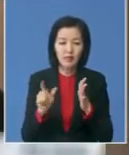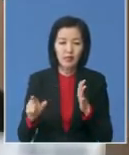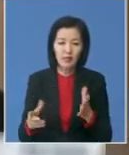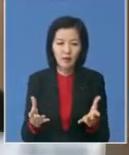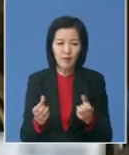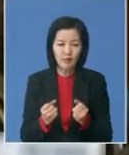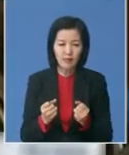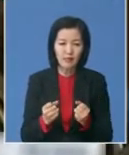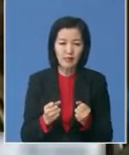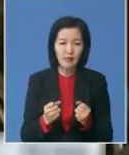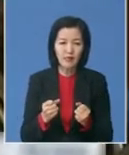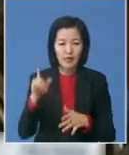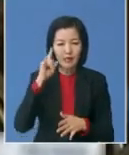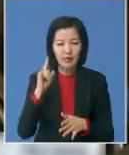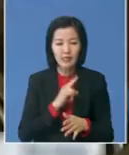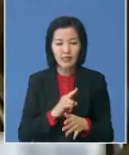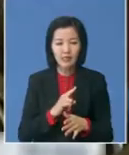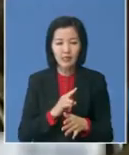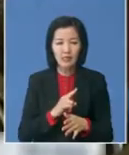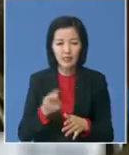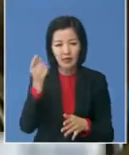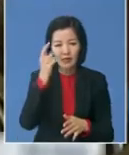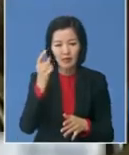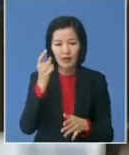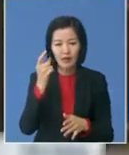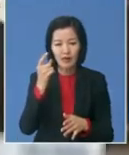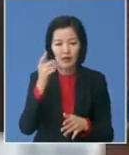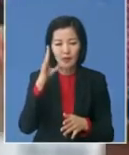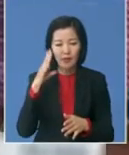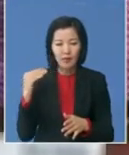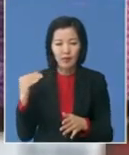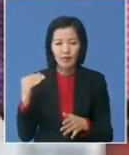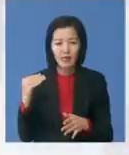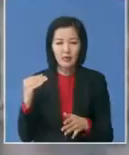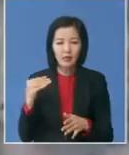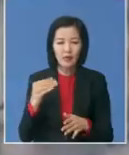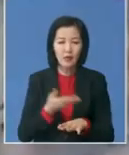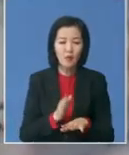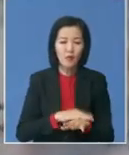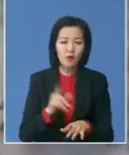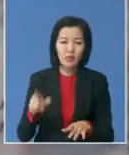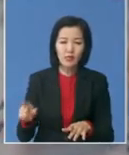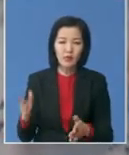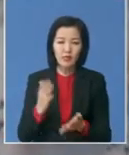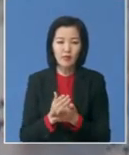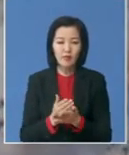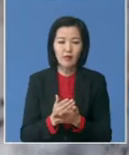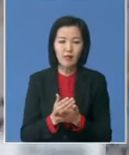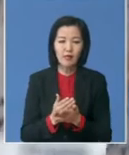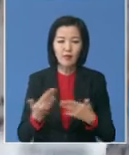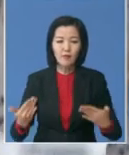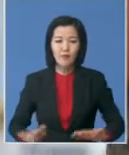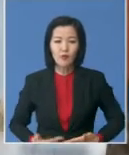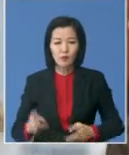болды. Олардың қатарында қазақстандықтармен қатар Германия, Болгария, Польша және Ресей азаматтары да бар. Тұрмыстық және өндірістік